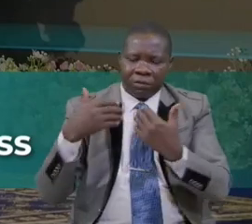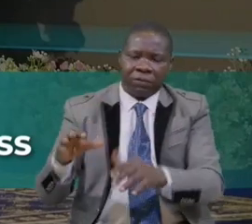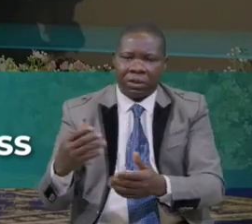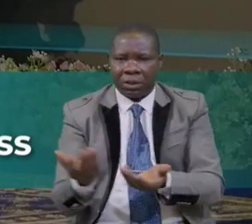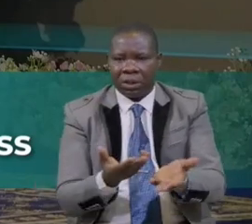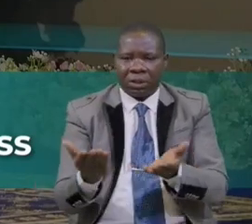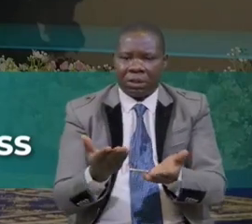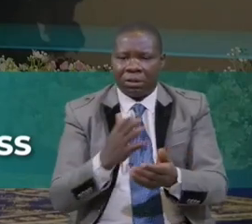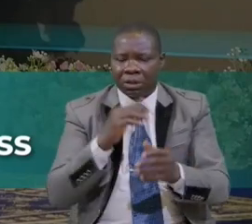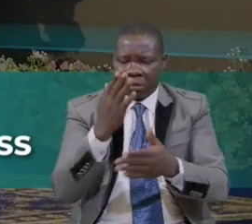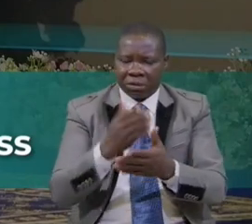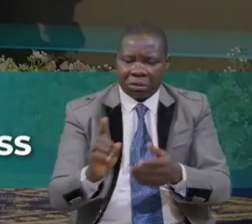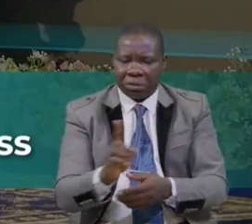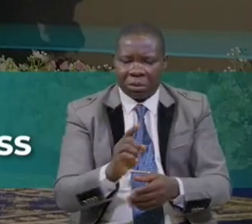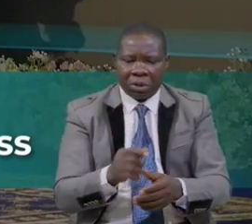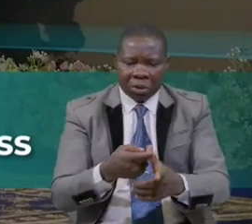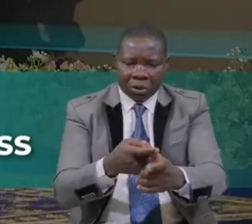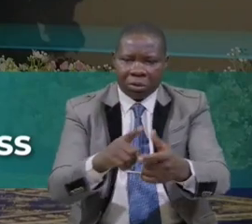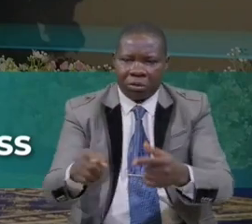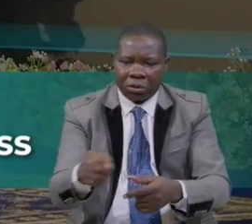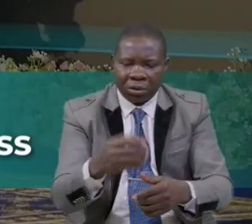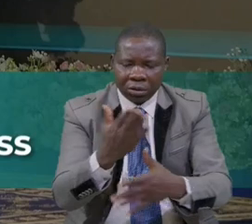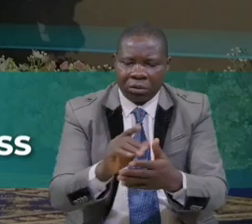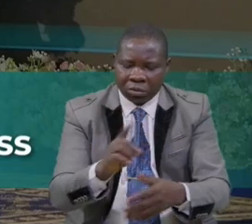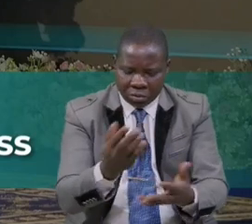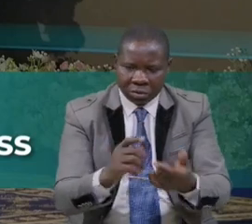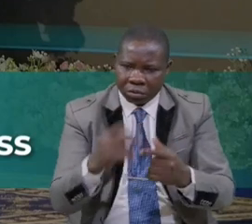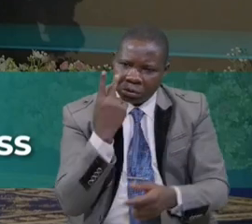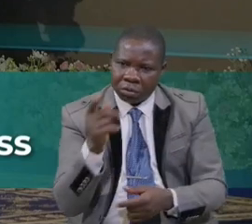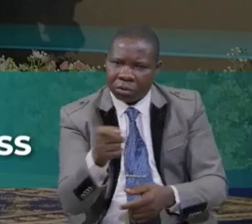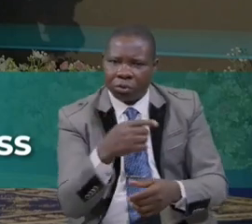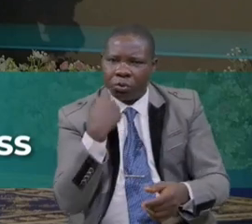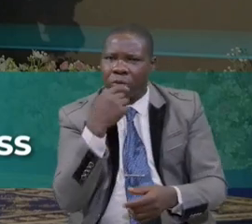eux, quelqu'un veut te voir. C'est qui la personne?